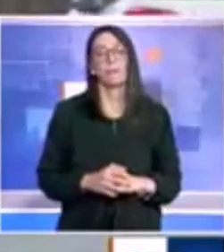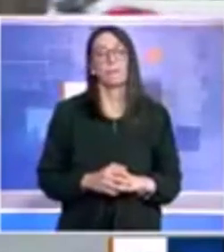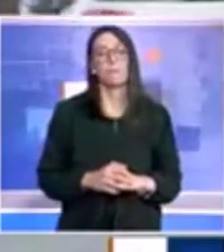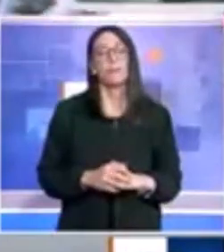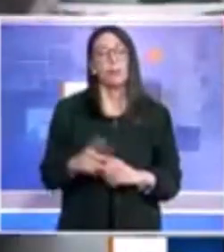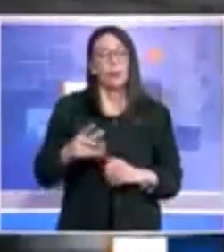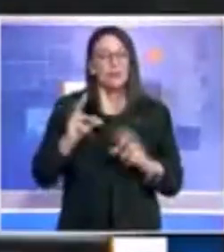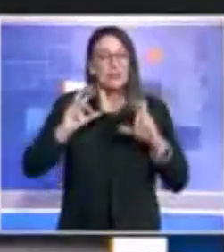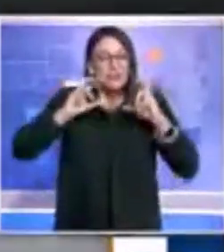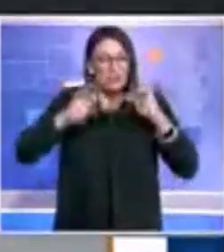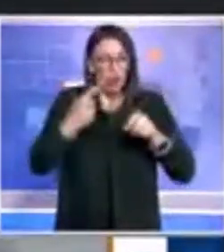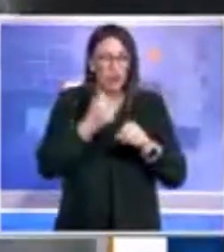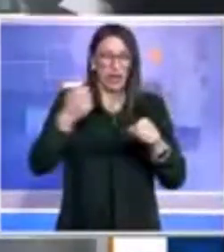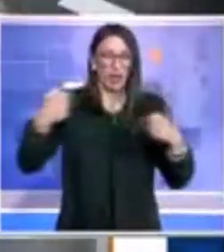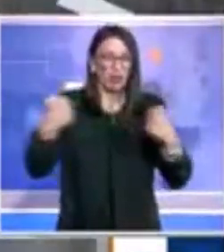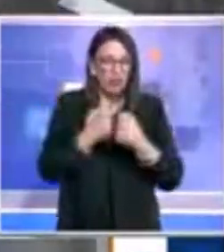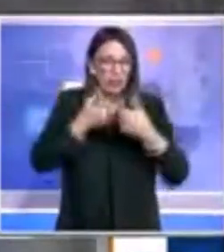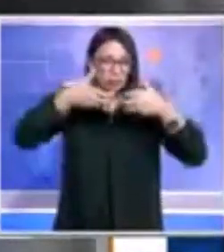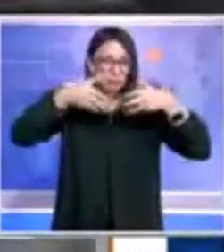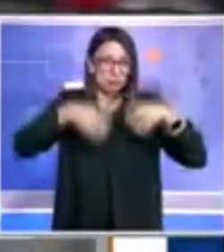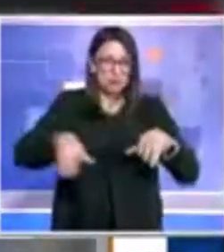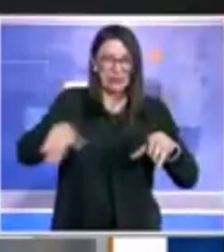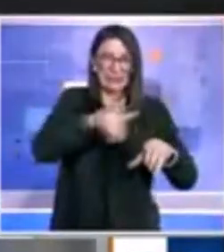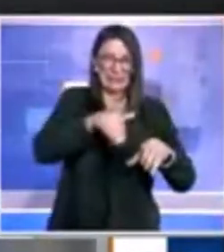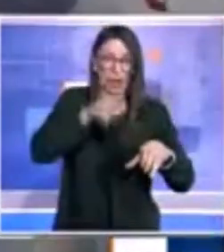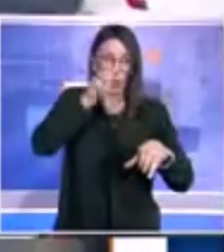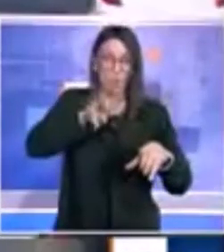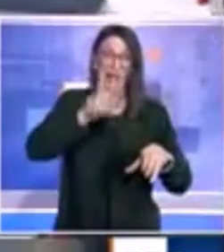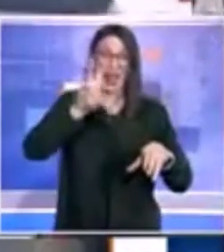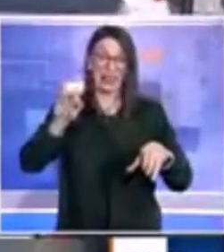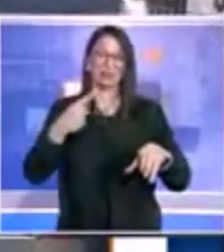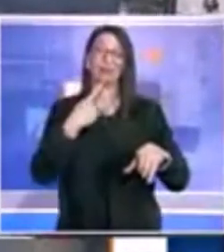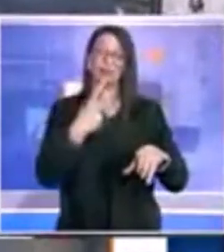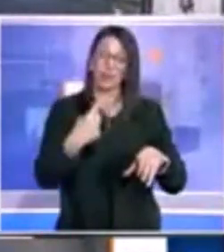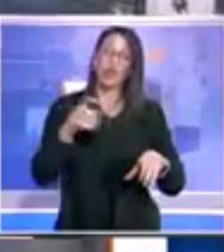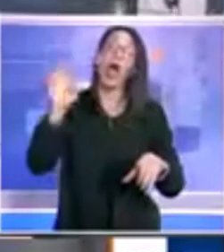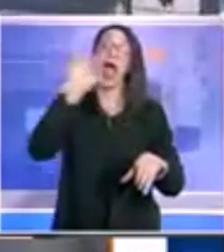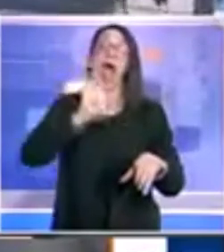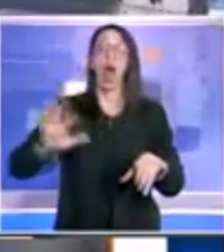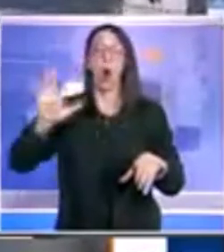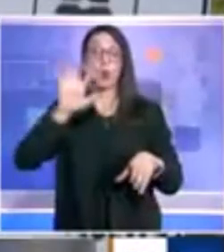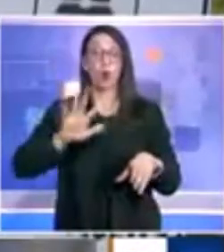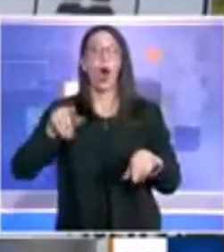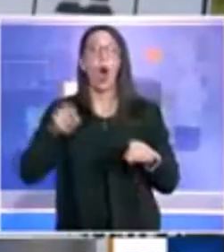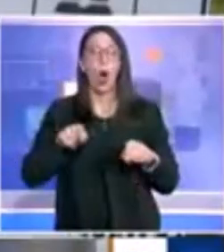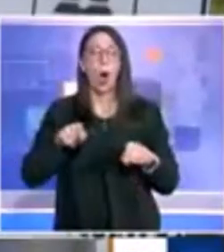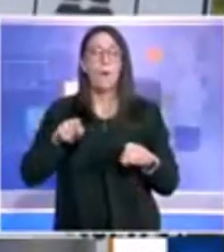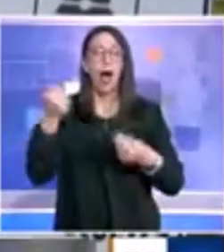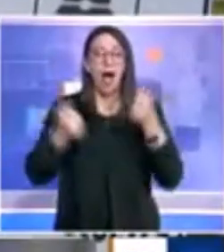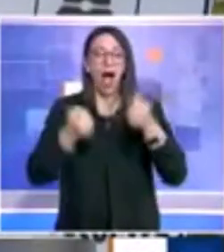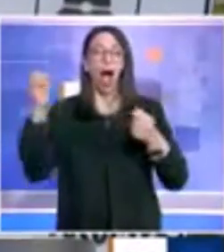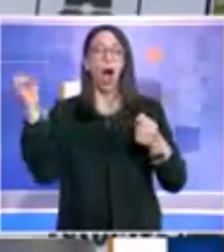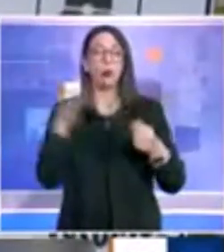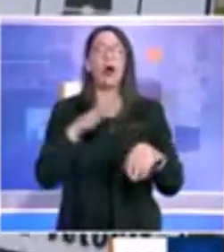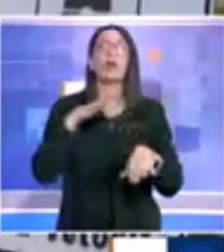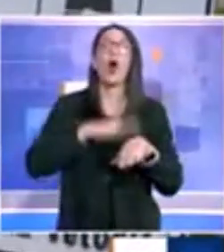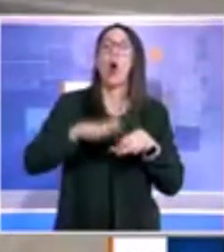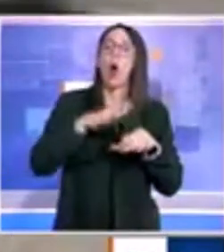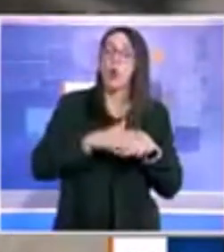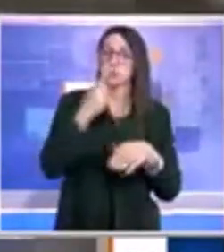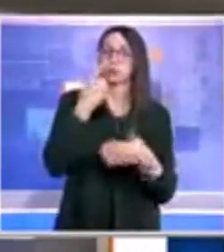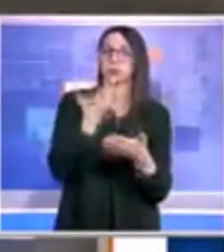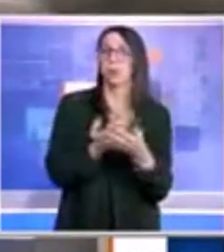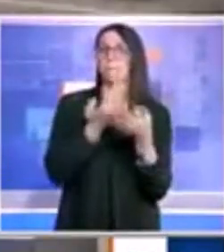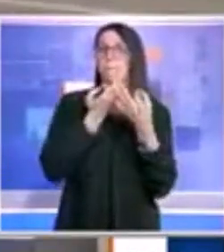nello sforzo per dimezzare gli incidenti stradali entro il 2030 come chiesto dall'Unione Europea l'autovelox va utilizzato nel modo più